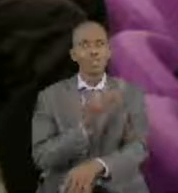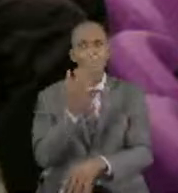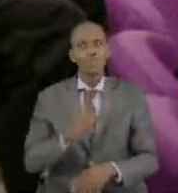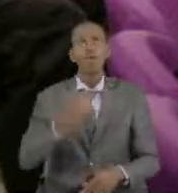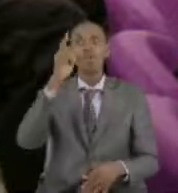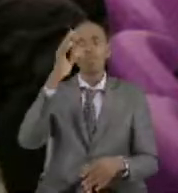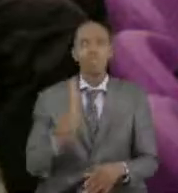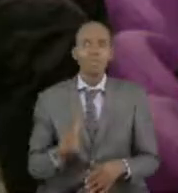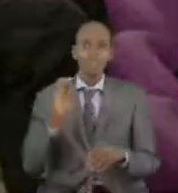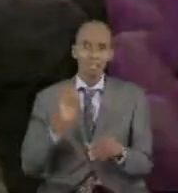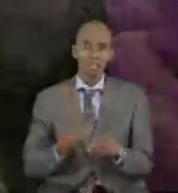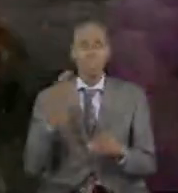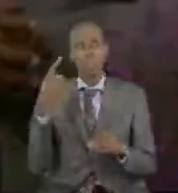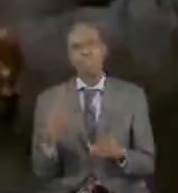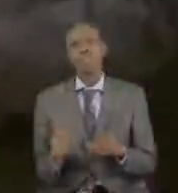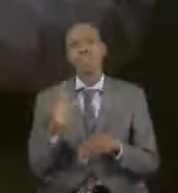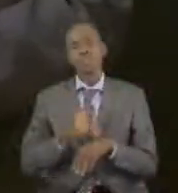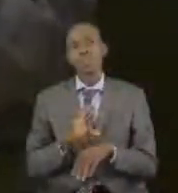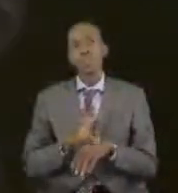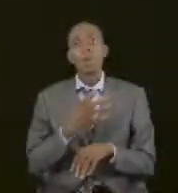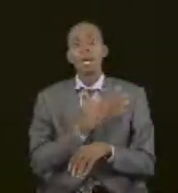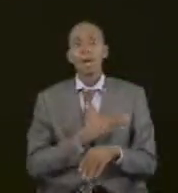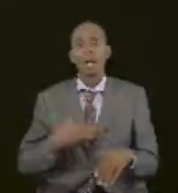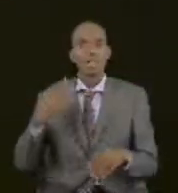Est le Fils de Dieu.